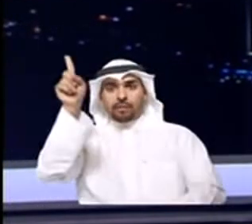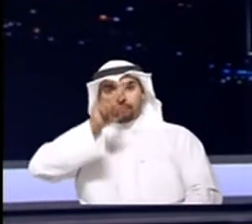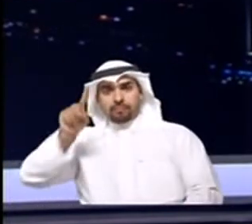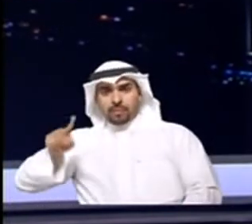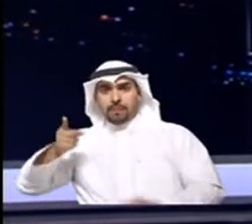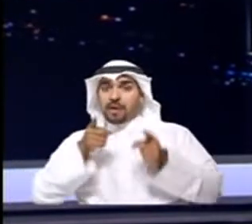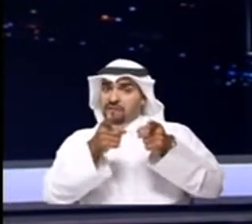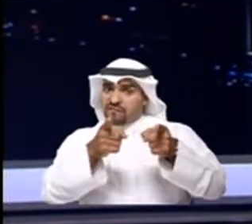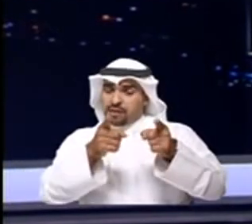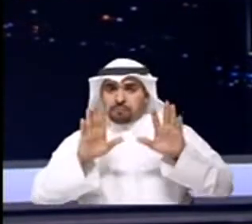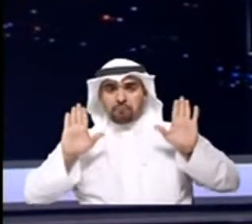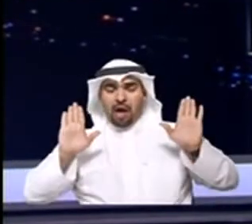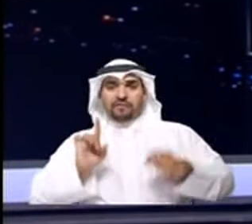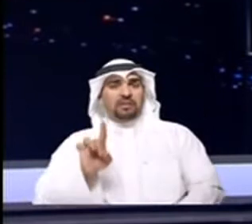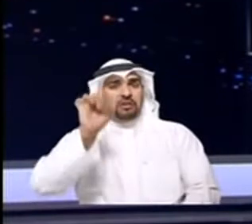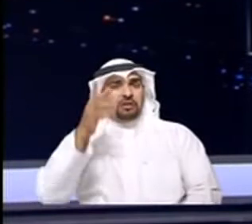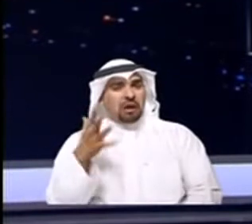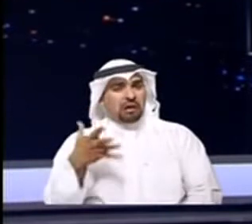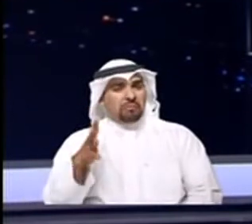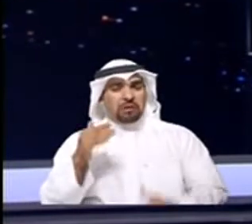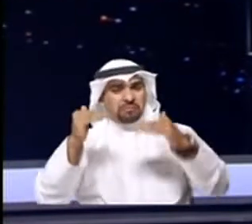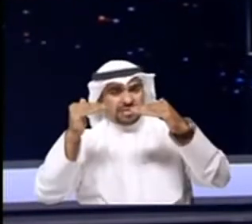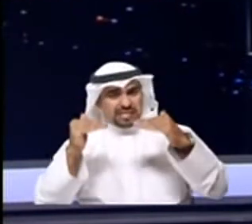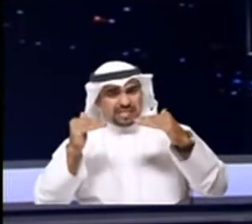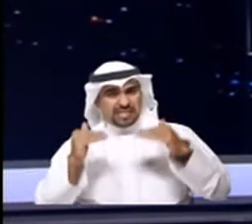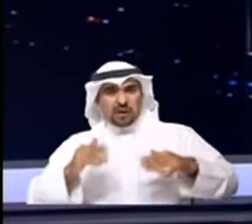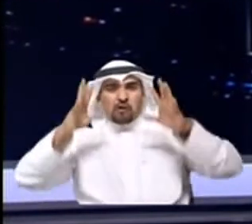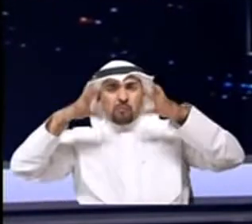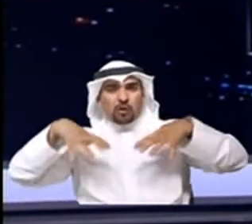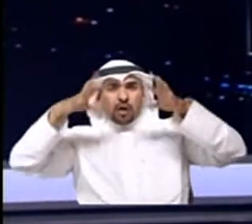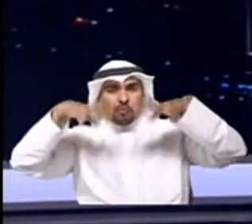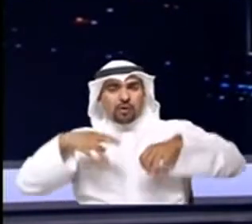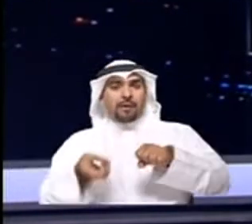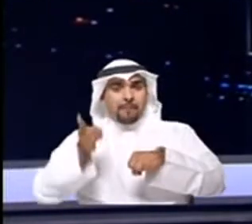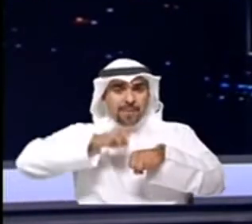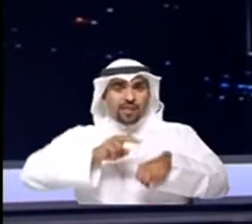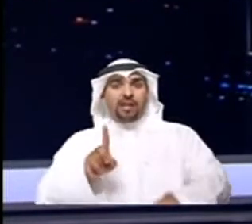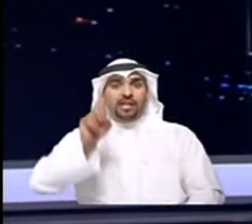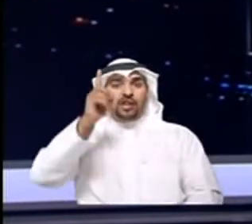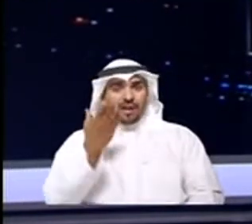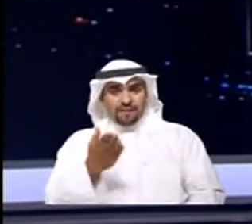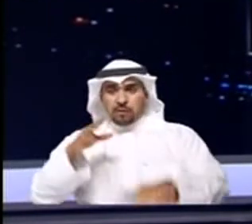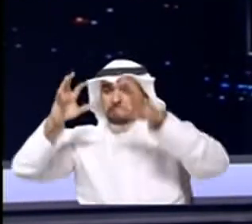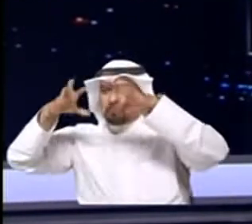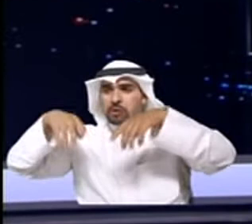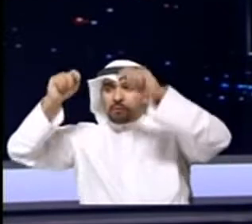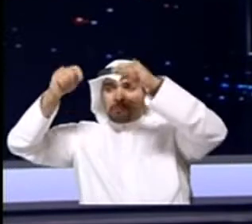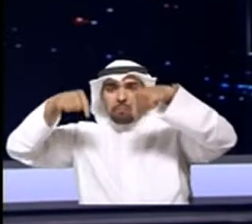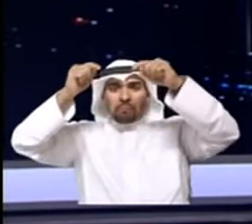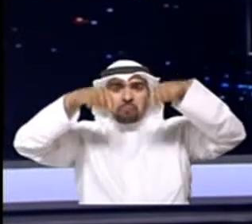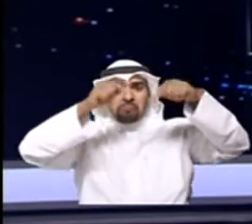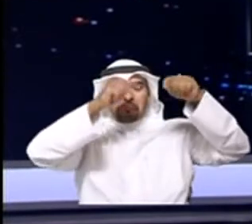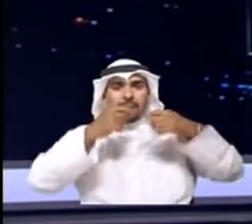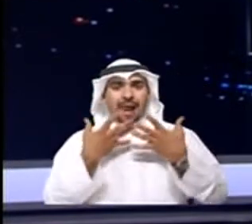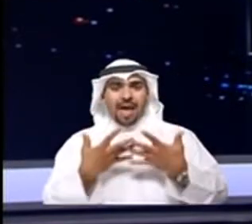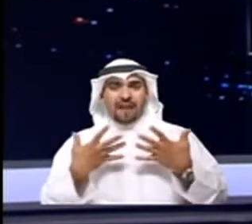لكن هذه الفرصة ضعيفة وراح تتراجع أكثر بإذن الله خلال الأيام القادمة. في فرص ثانية لكنها رذاذ خفيف. نتعرف على أجوانا أكثر، عبور السحب راح